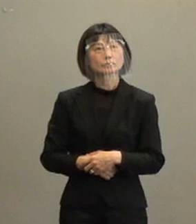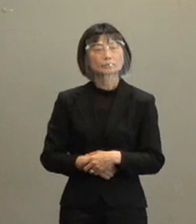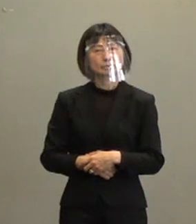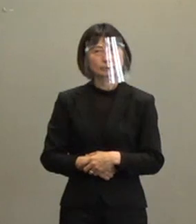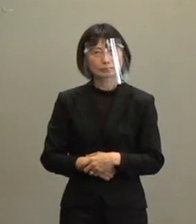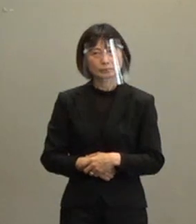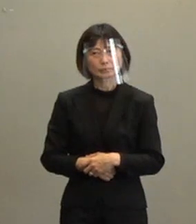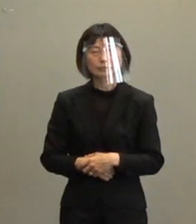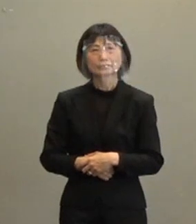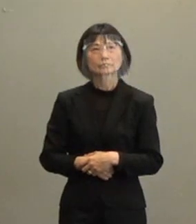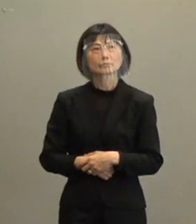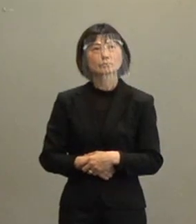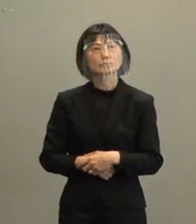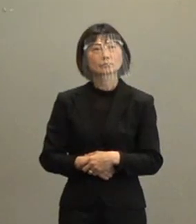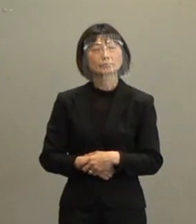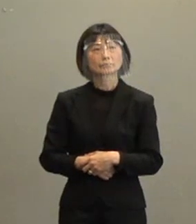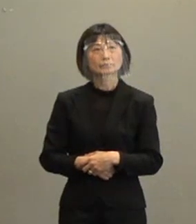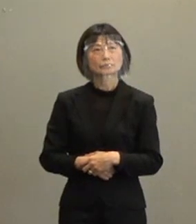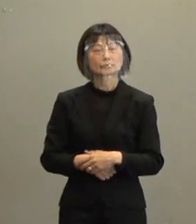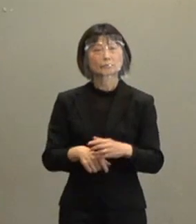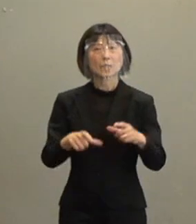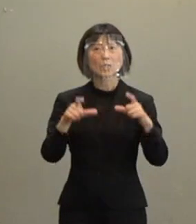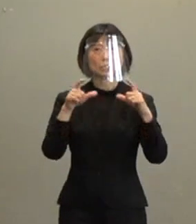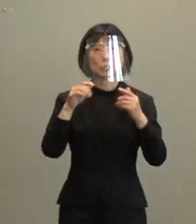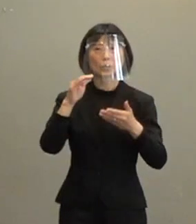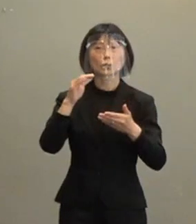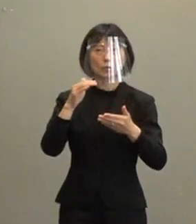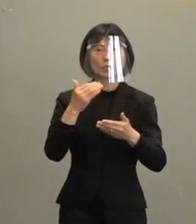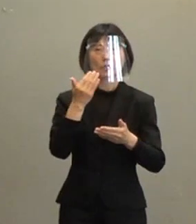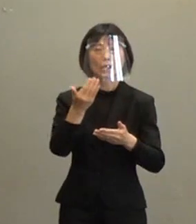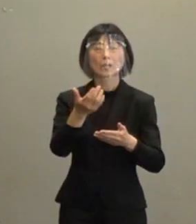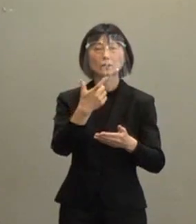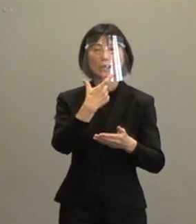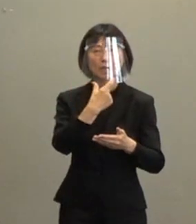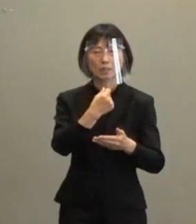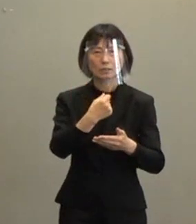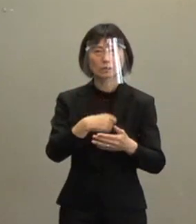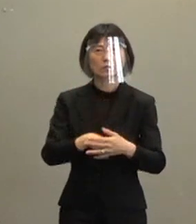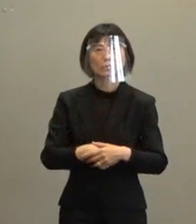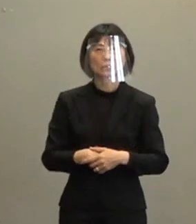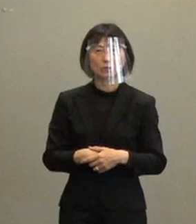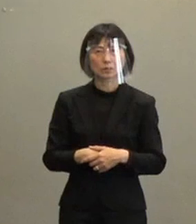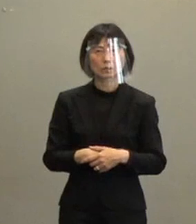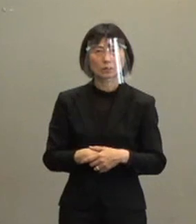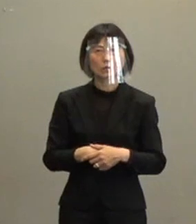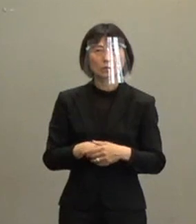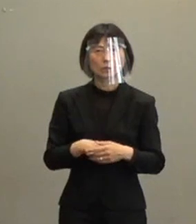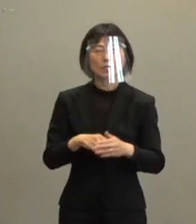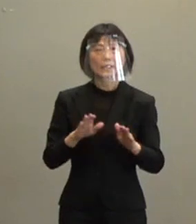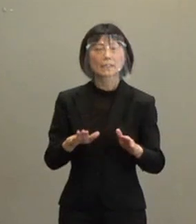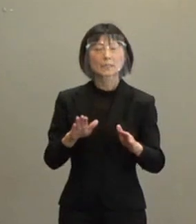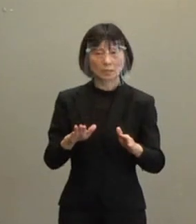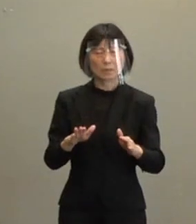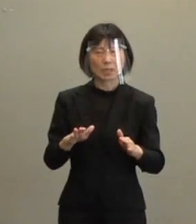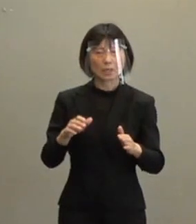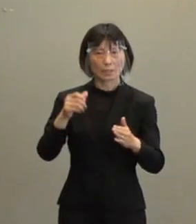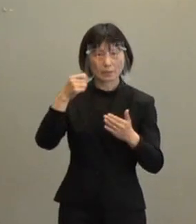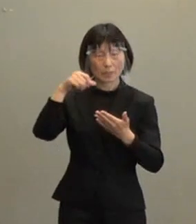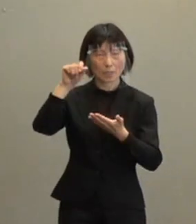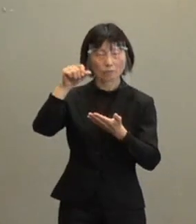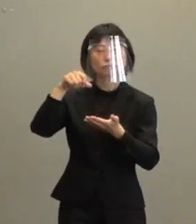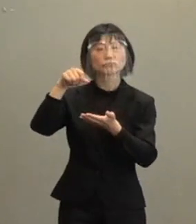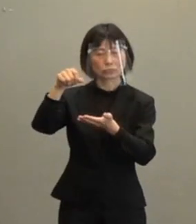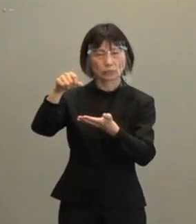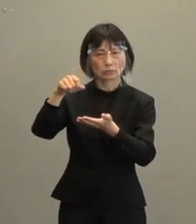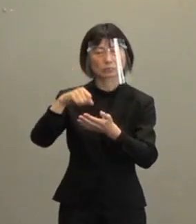毎日新聞の石川です。マスクのことでちょっと伺いたいんですけれども、このタイミングでこういった提案を出されたっていう